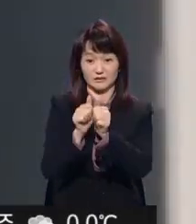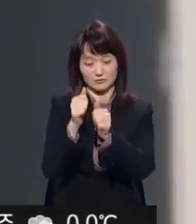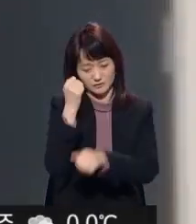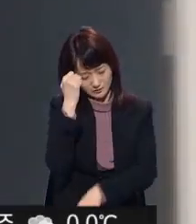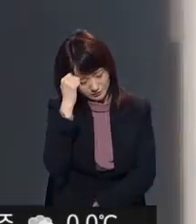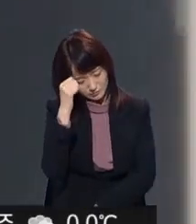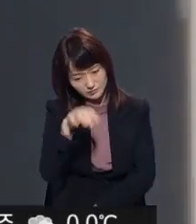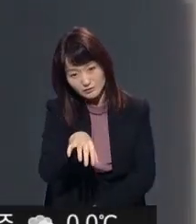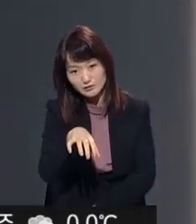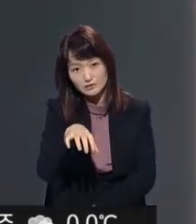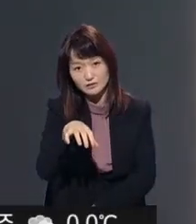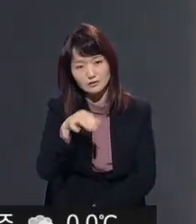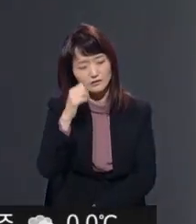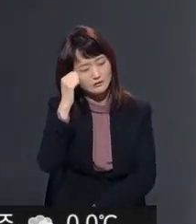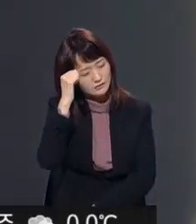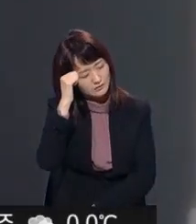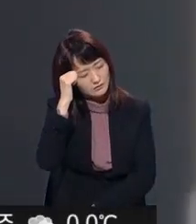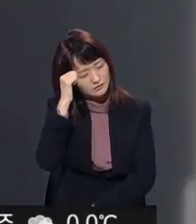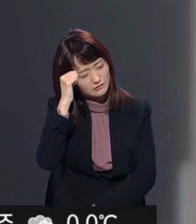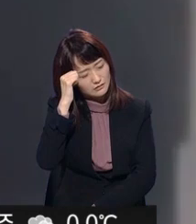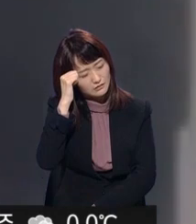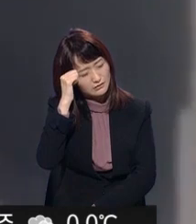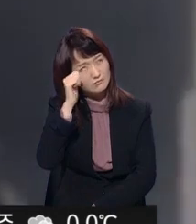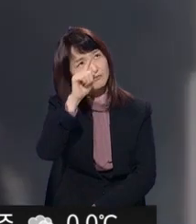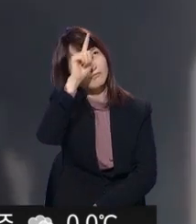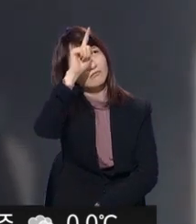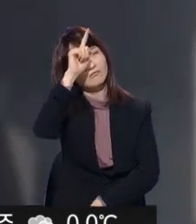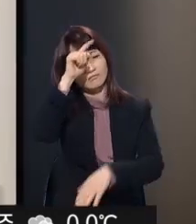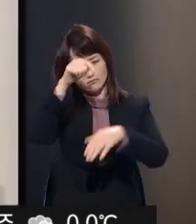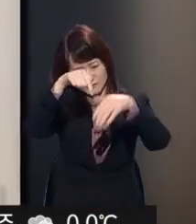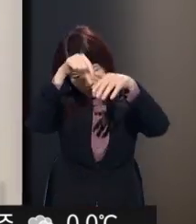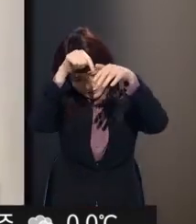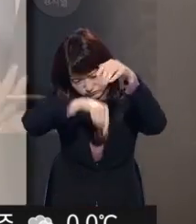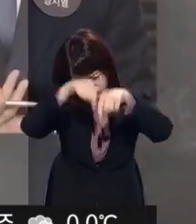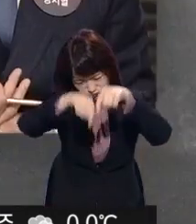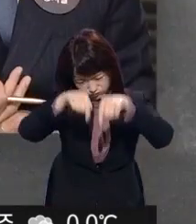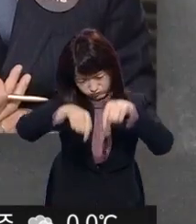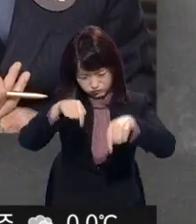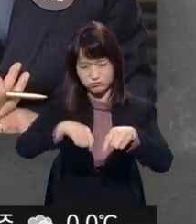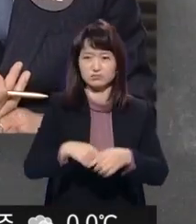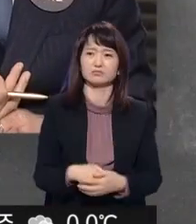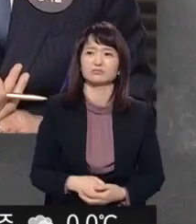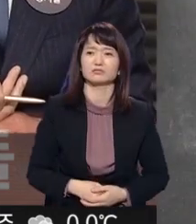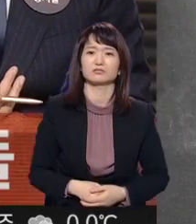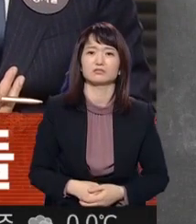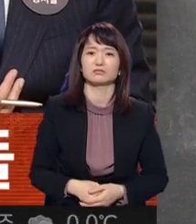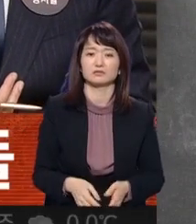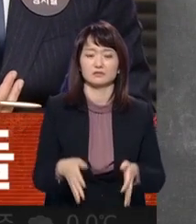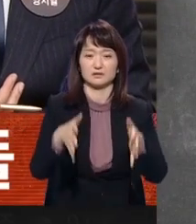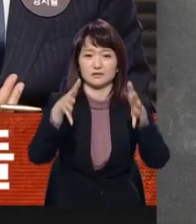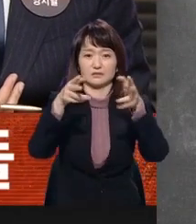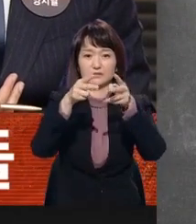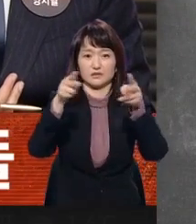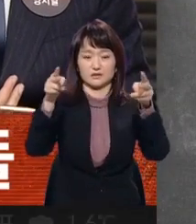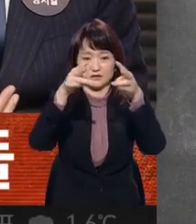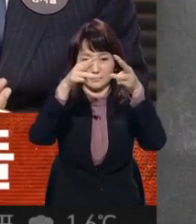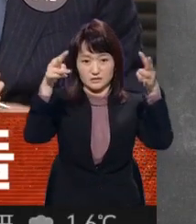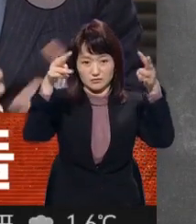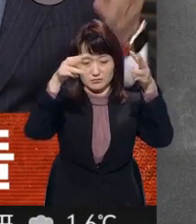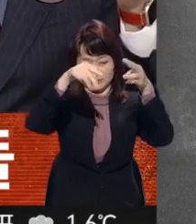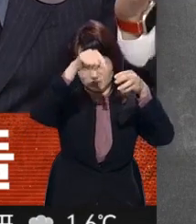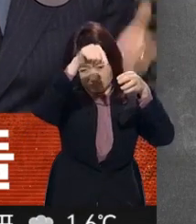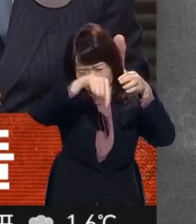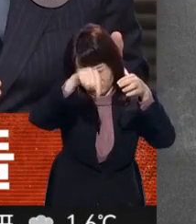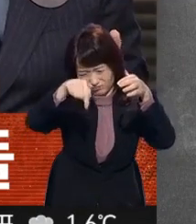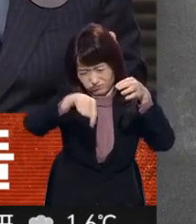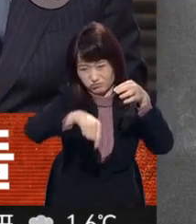하는데 작업인데 라디에이터가 터져서 천장에서 저렇게 뜨거운 물이 쏟아져 내린 겁니다. 저 물이 2층, 3층까지 계속해서 타고 내려갔다는 거고